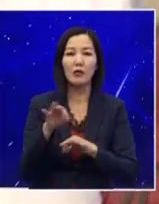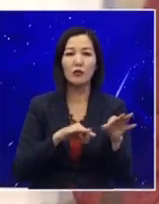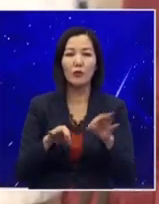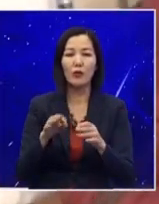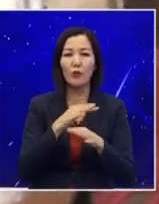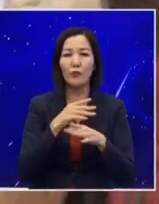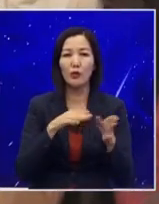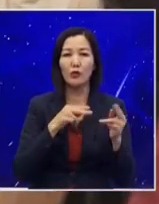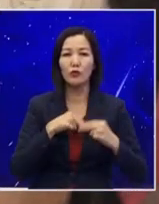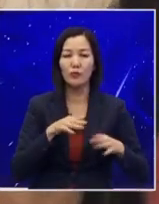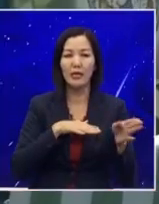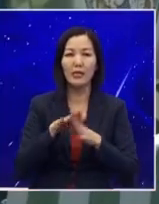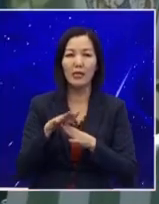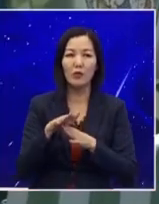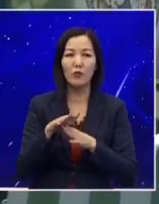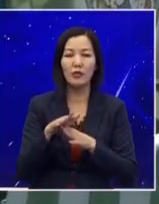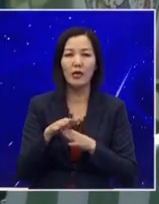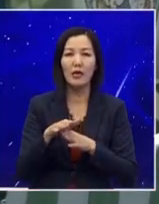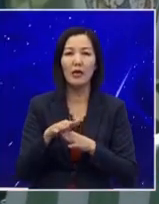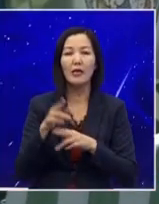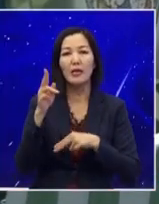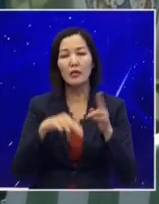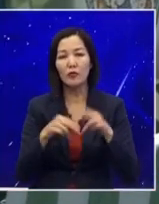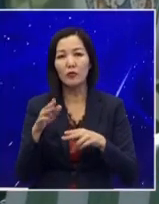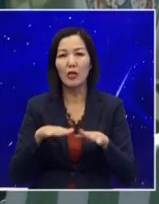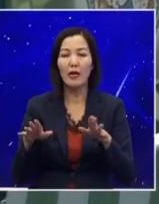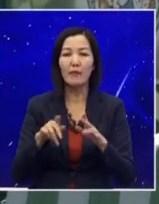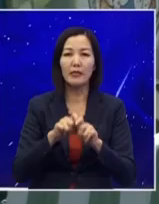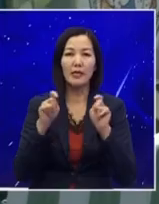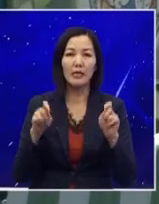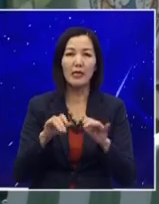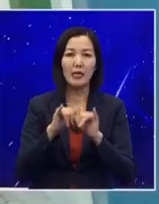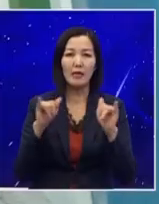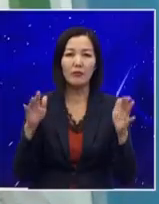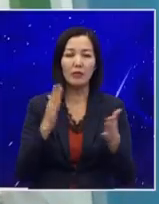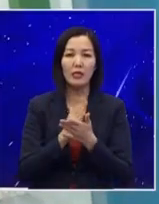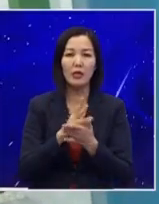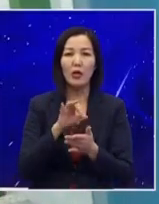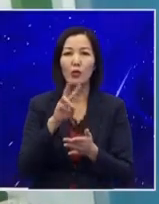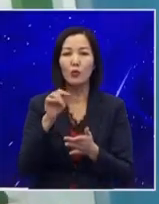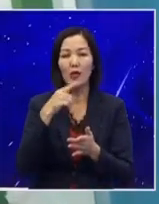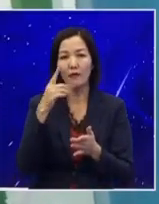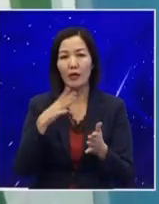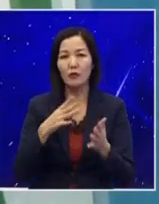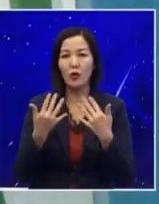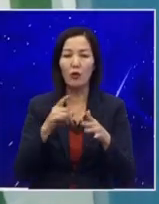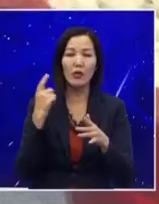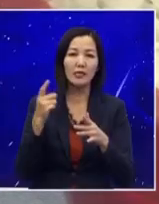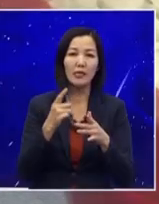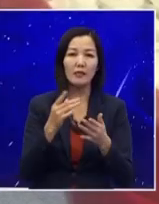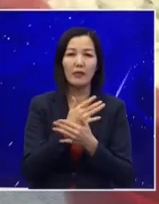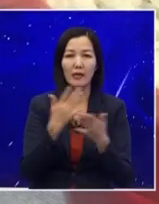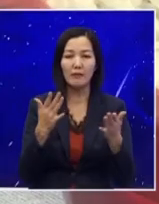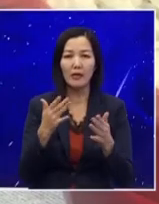көптеген жұмыстар жүргізілуде. Индустриалды аймақтар кеңейіп жатыр. Облыс әкімінің орынбасары Серік Тұрдалиевтің айтуынша, ауыл шаруашылық өнімдеріне